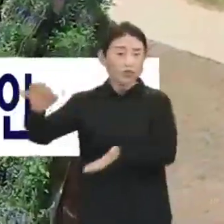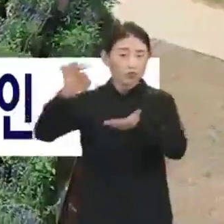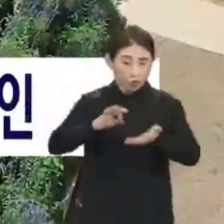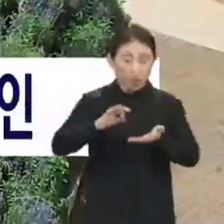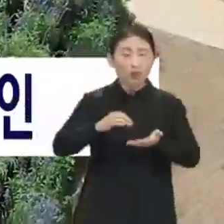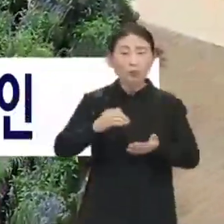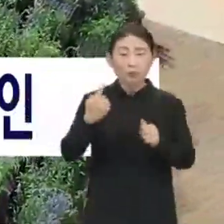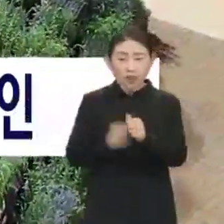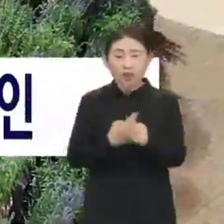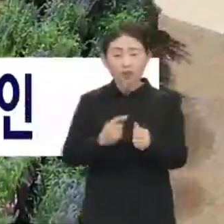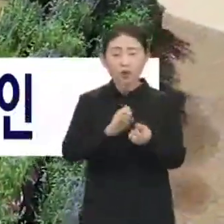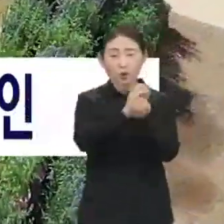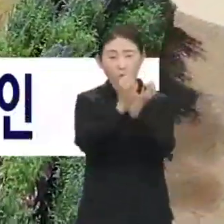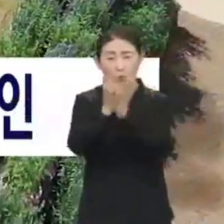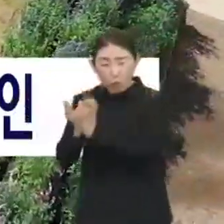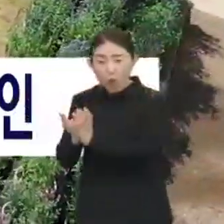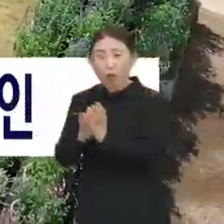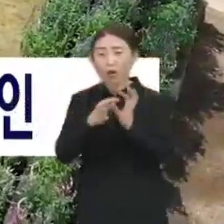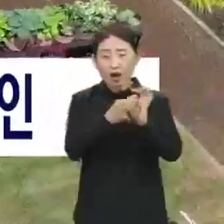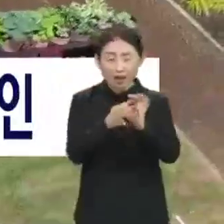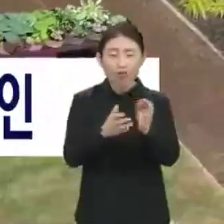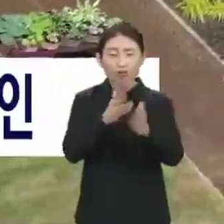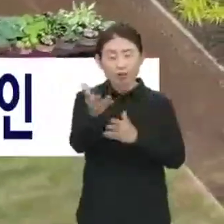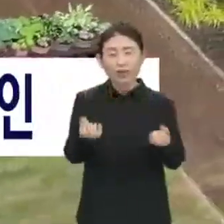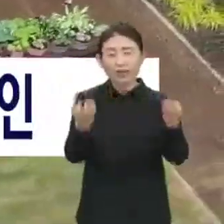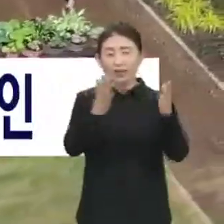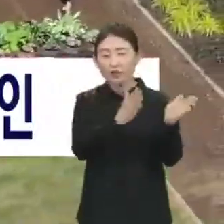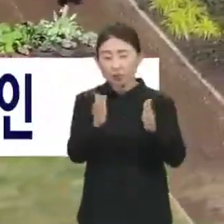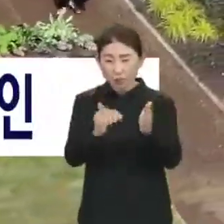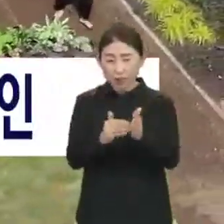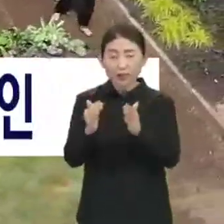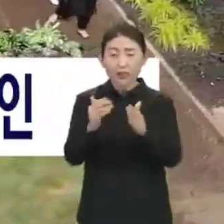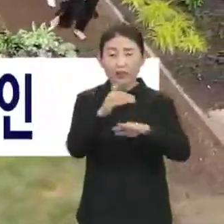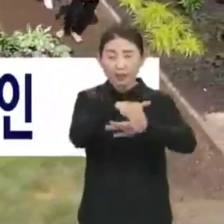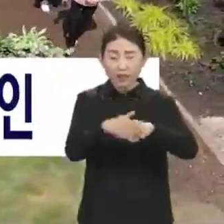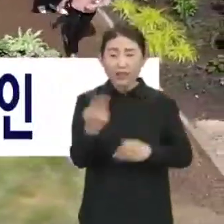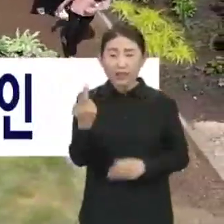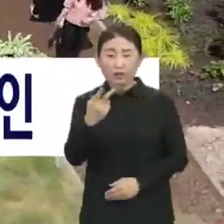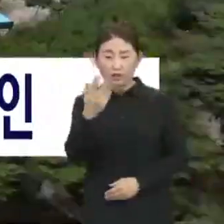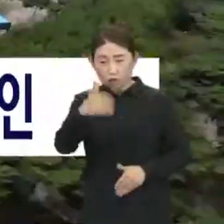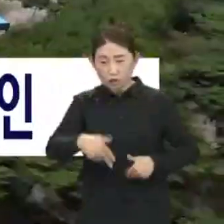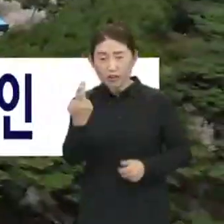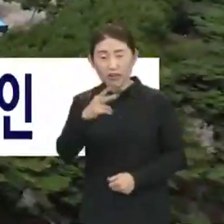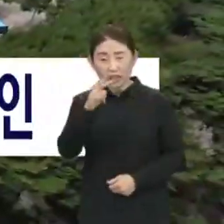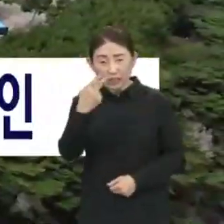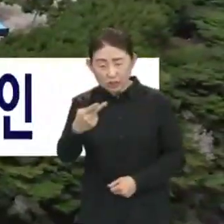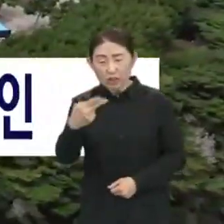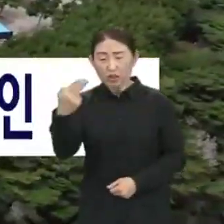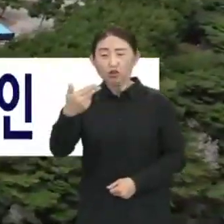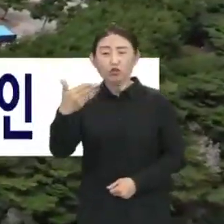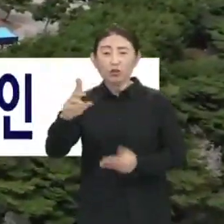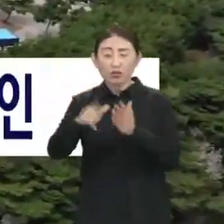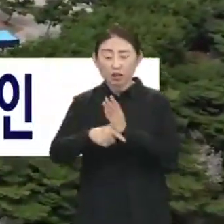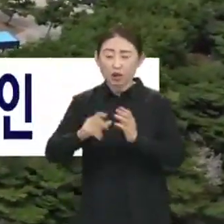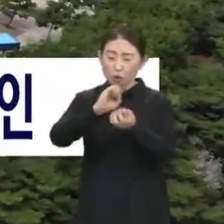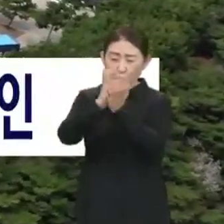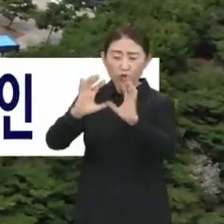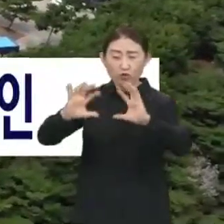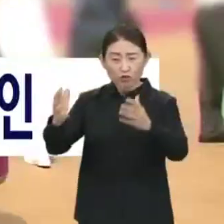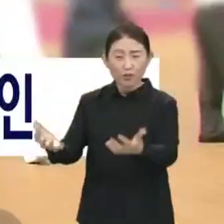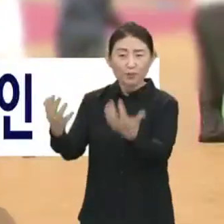받아 정원도시 세종을 키운다는 계획입니다. 충남도도 2002년과 2009년 안면도 국제꽃박람회에